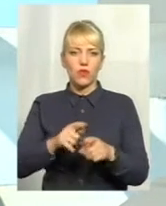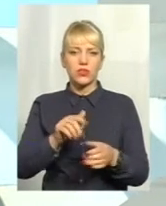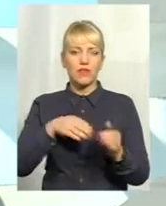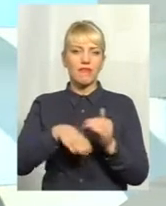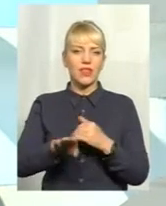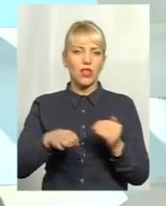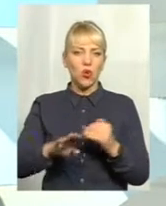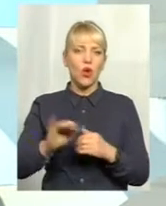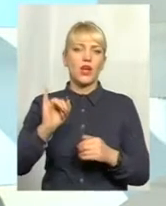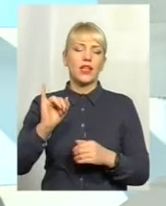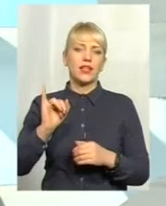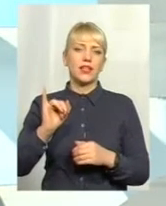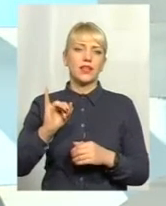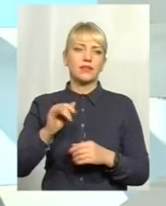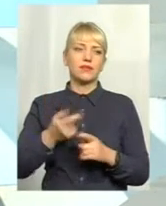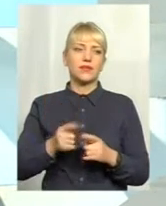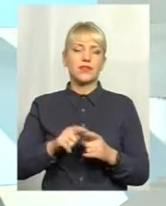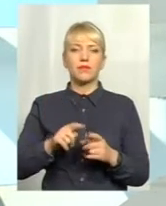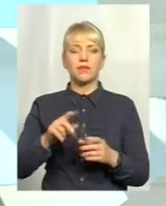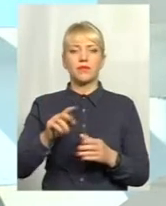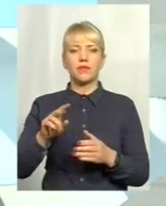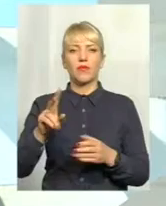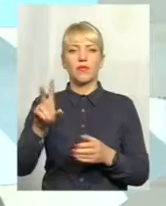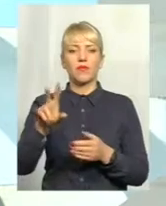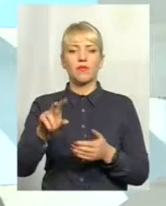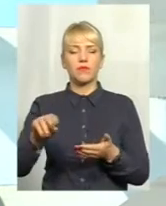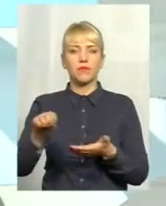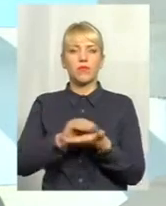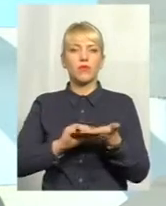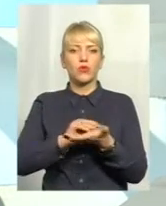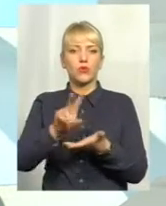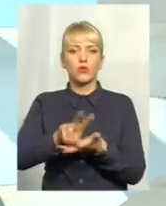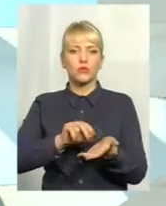він по-новому перезаписується і вже до нього доступ,